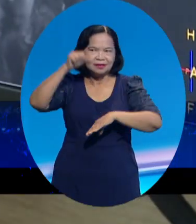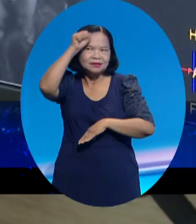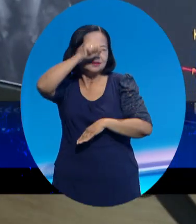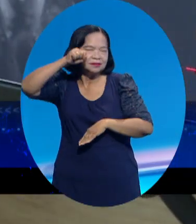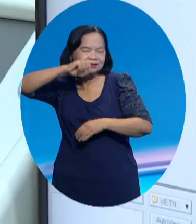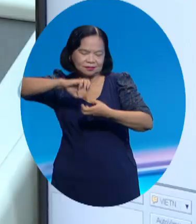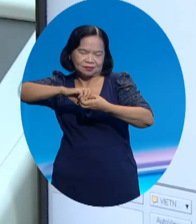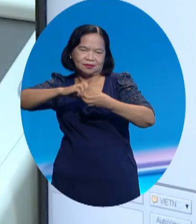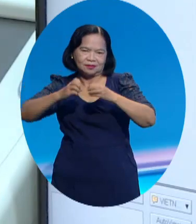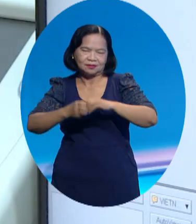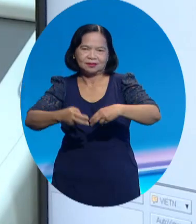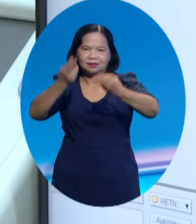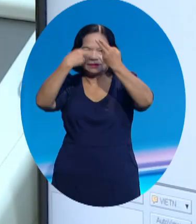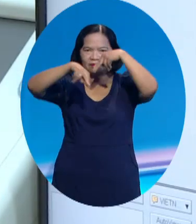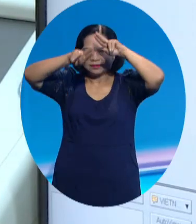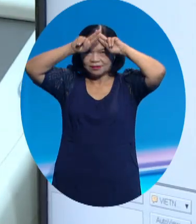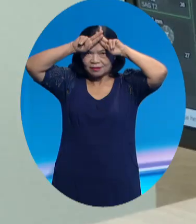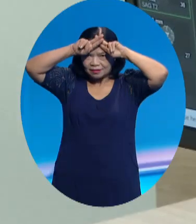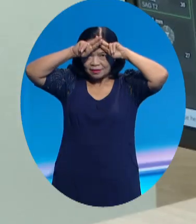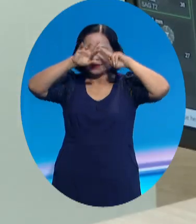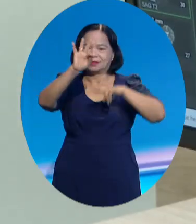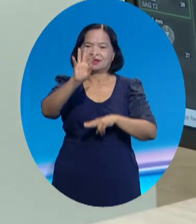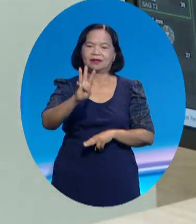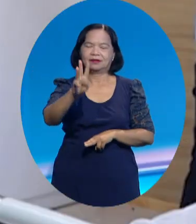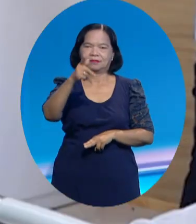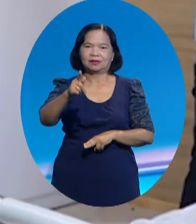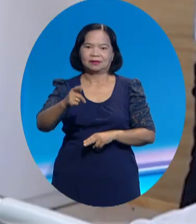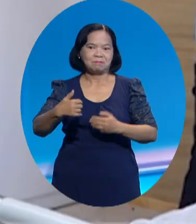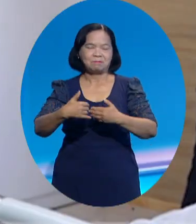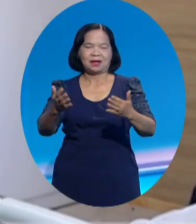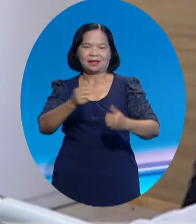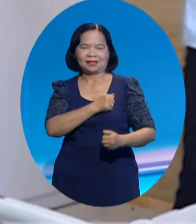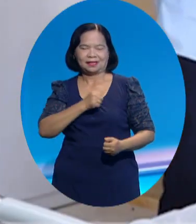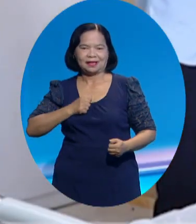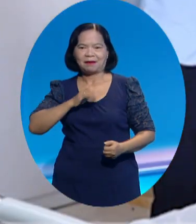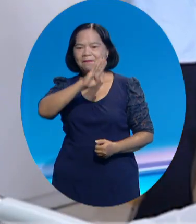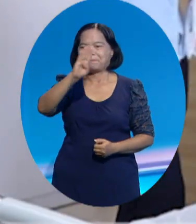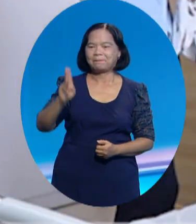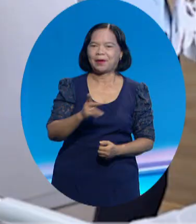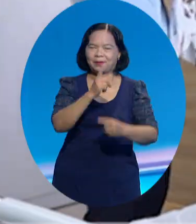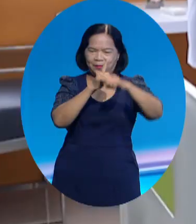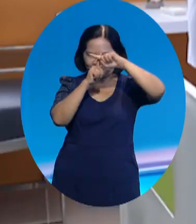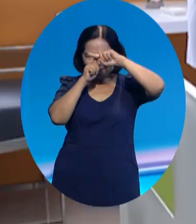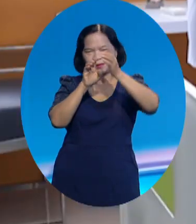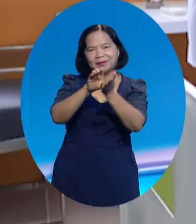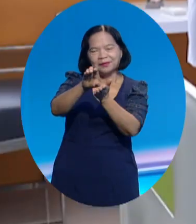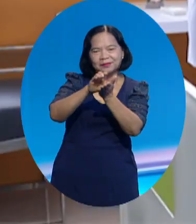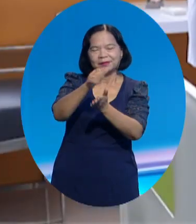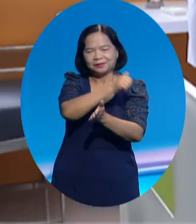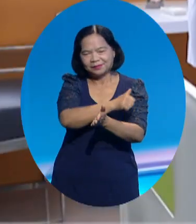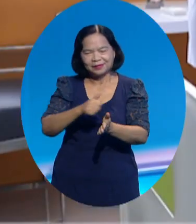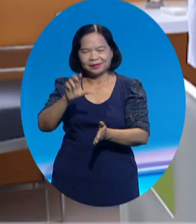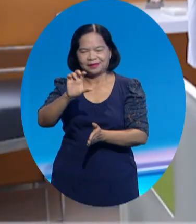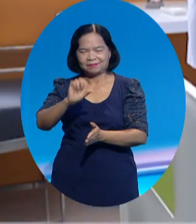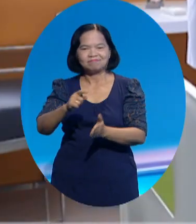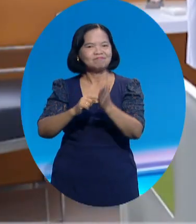khoa tiên tiến, Bệnh viện TWG cũng triển khai chương trình khám chữa bệnh bằng bảo hiểm y tế, cung cấp cho người dân dịch vụ y tế và chăm sóc sức